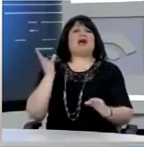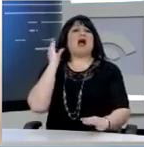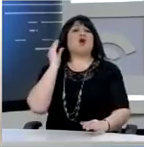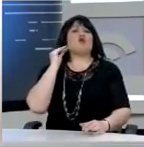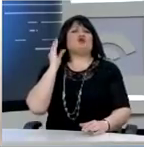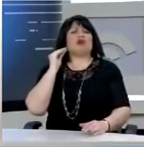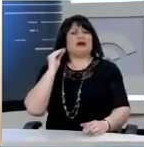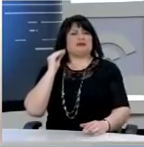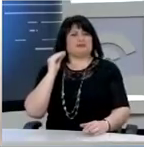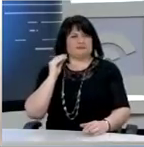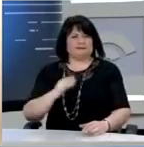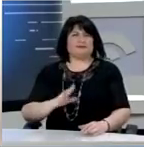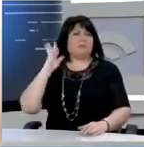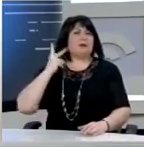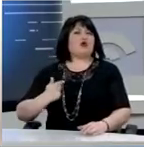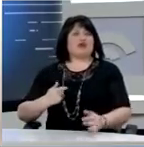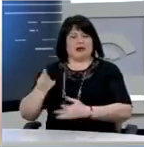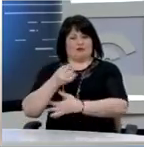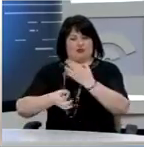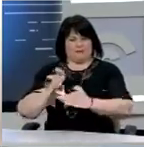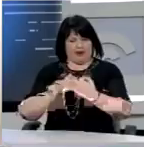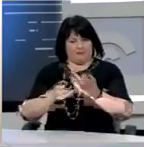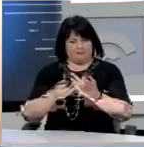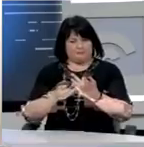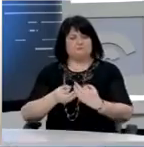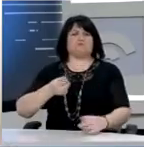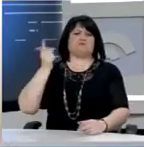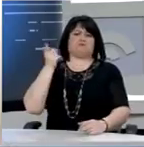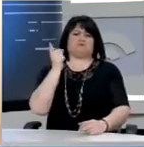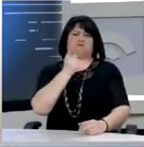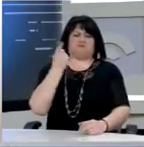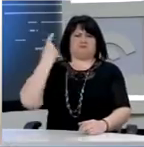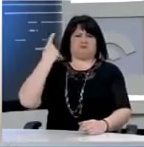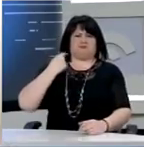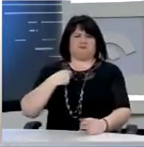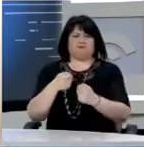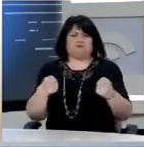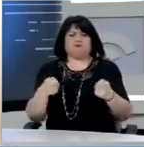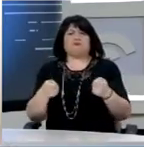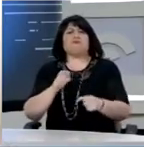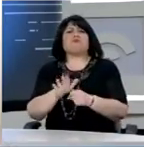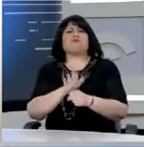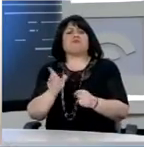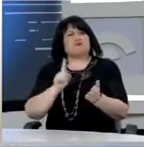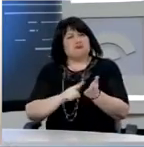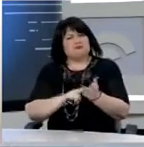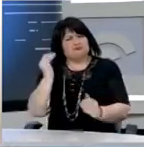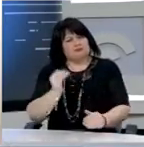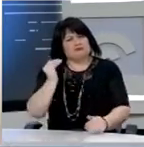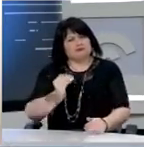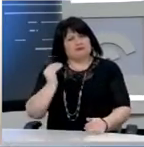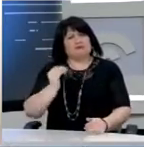αρκετούς, μεταξύ των οποίων και την κυρία Πακογιάννη, να ασκεί κριτική ότι τα μέτρα είναι ανεπαρκή, ότι θα έπρεπε και άλλες